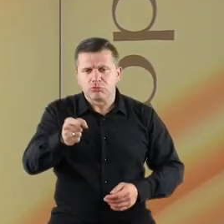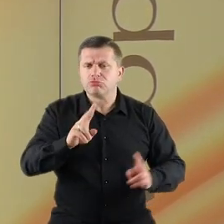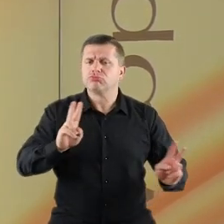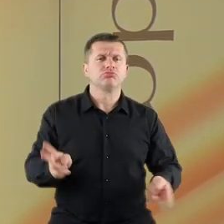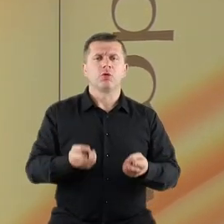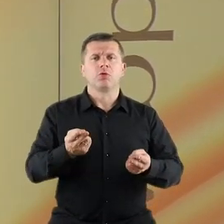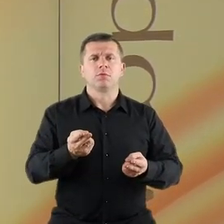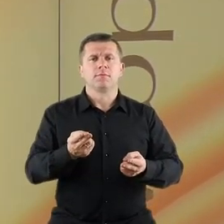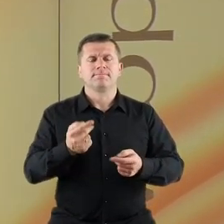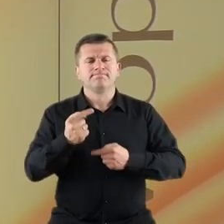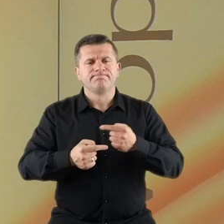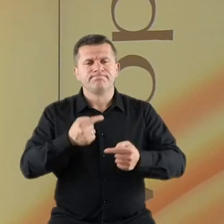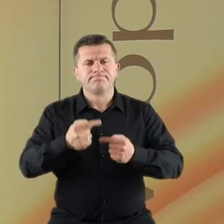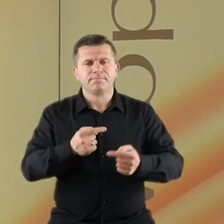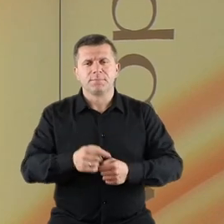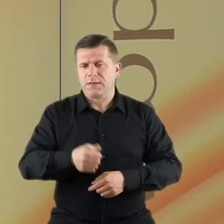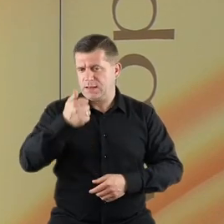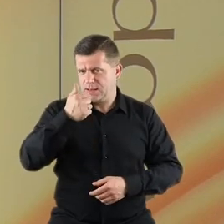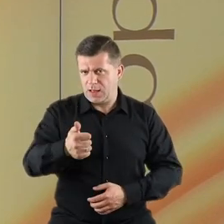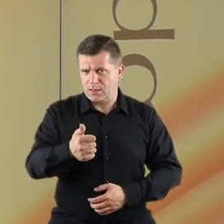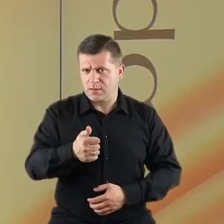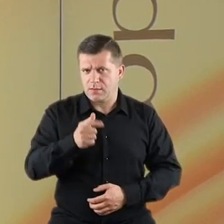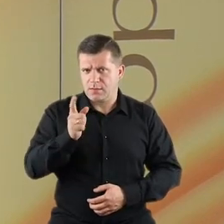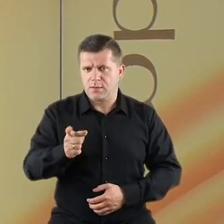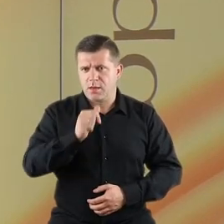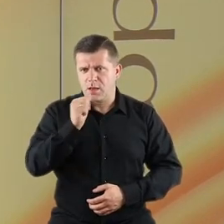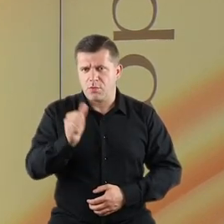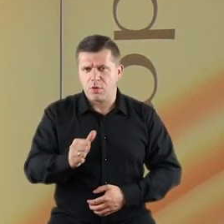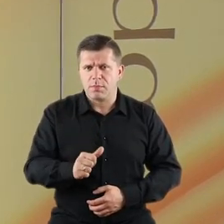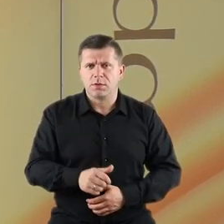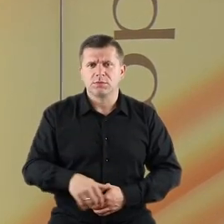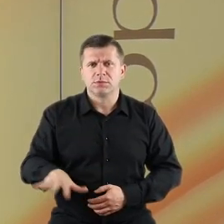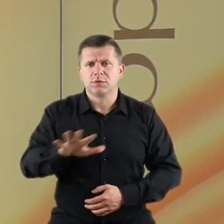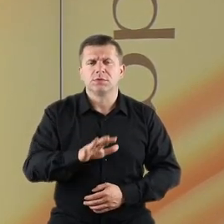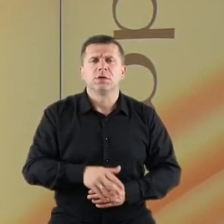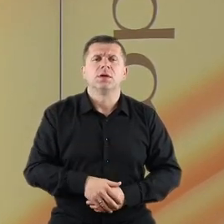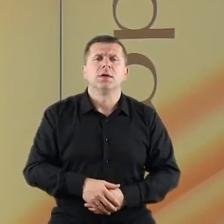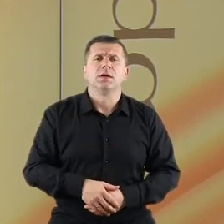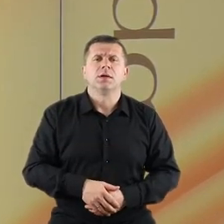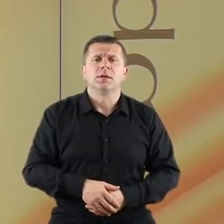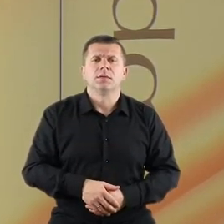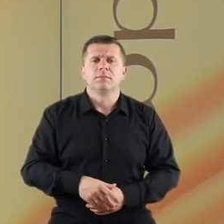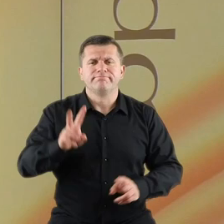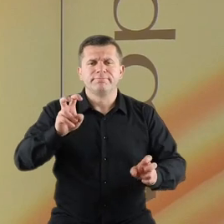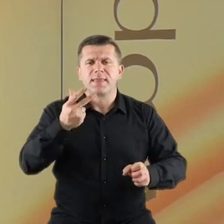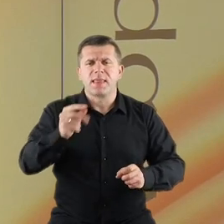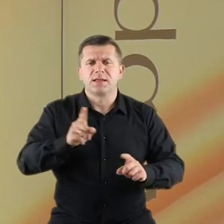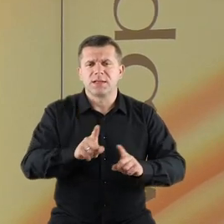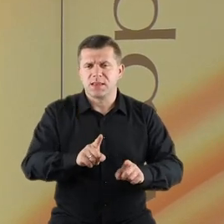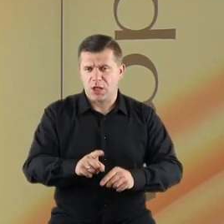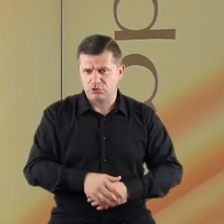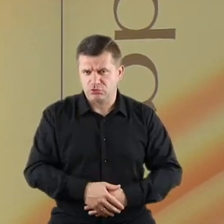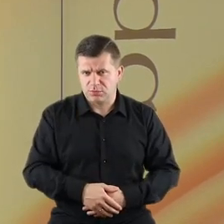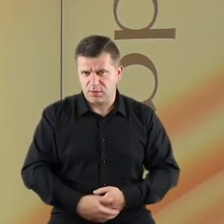z jednego praindoeuropejskiego rdzenia ruszającego się nieznacznie a więc